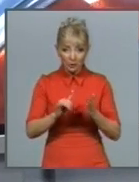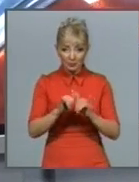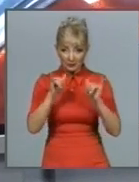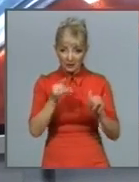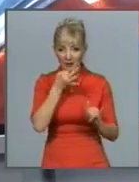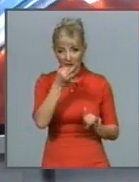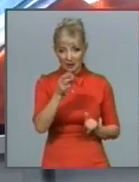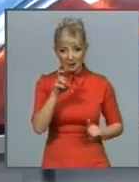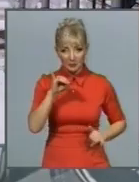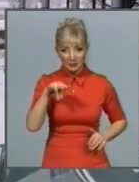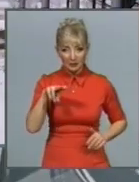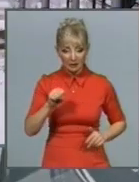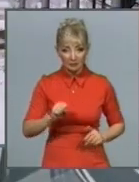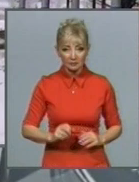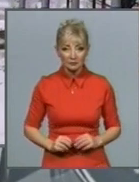Юлія Біла.